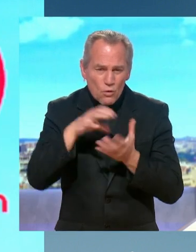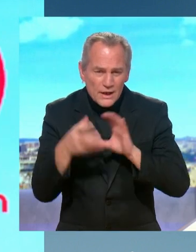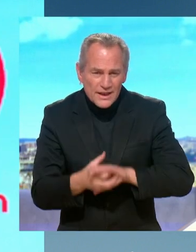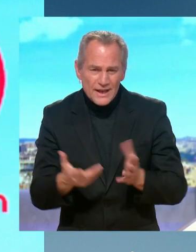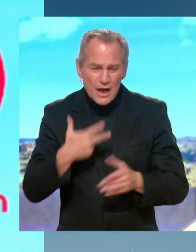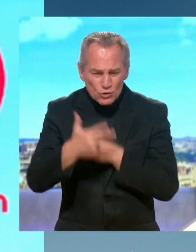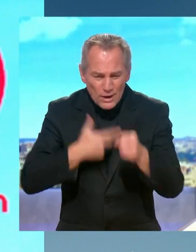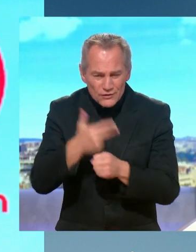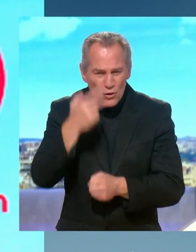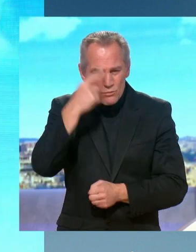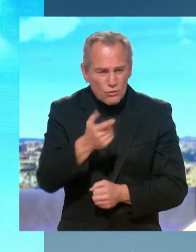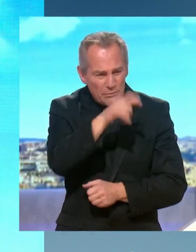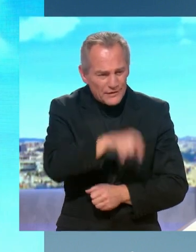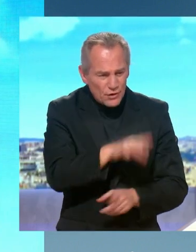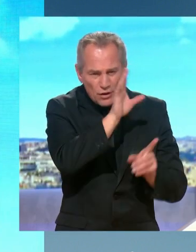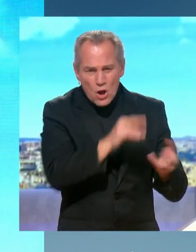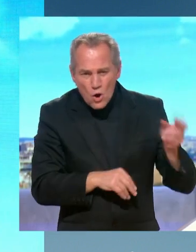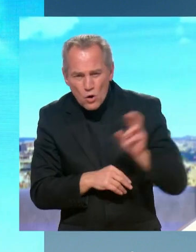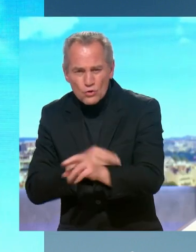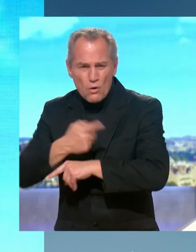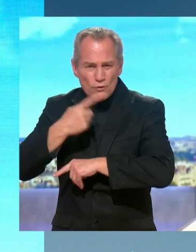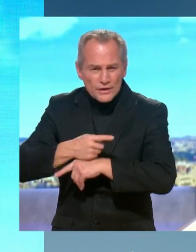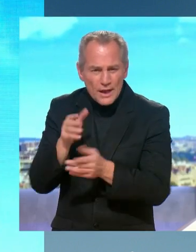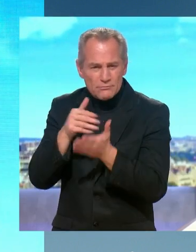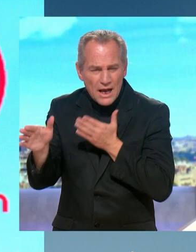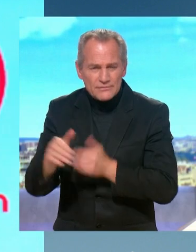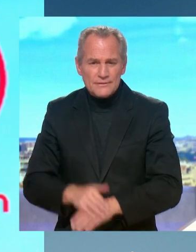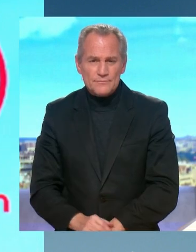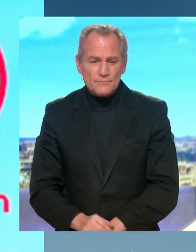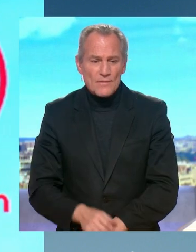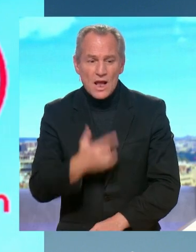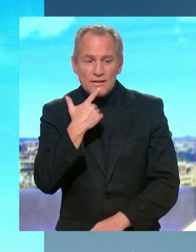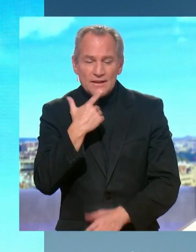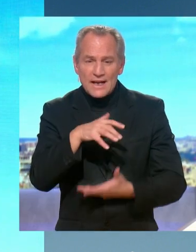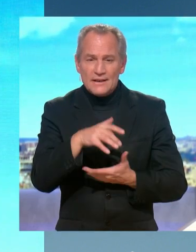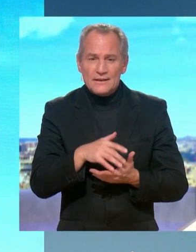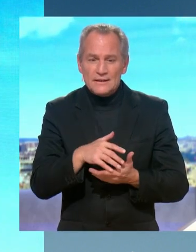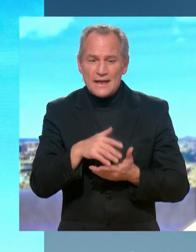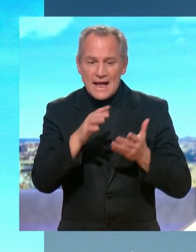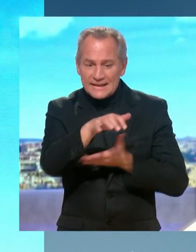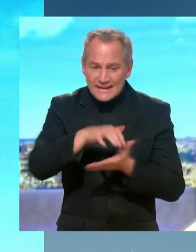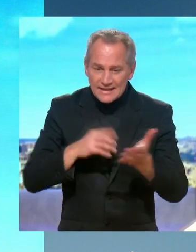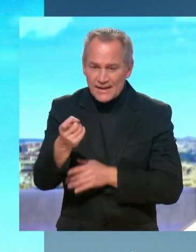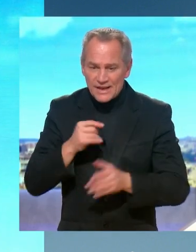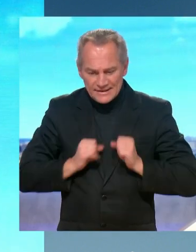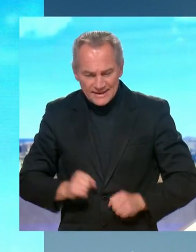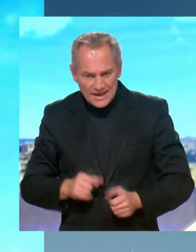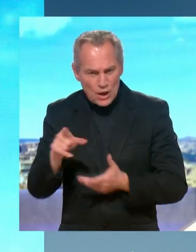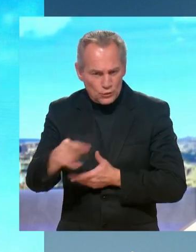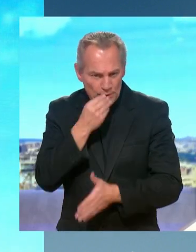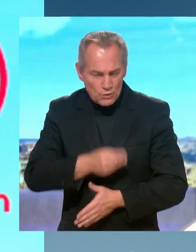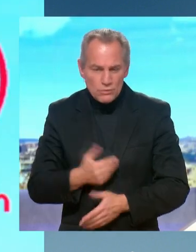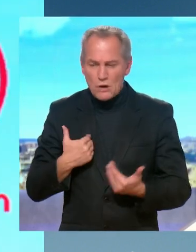– Ça, pardon, M. Mizantin, vous l'avez déjà expliqué à plusieurs reprises. il faut le répéter. – question, c est-ce que ce texte qui a été durci par le Sénat vous convient ou pas ? – attendez, on